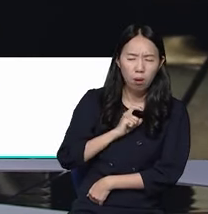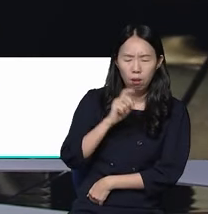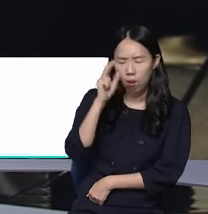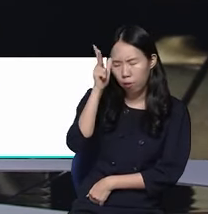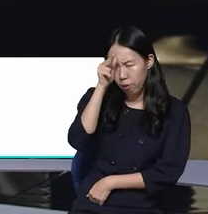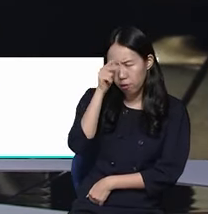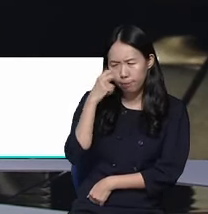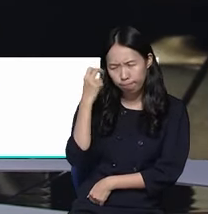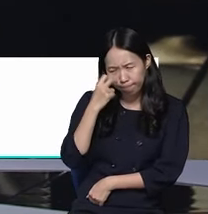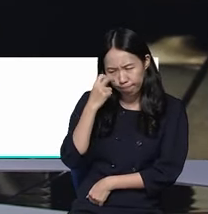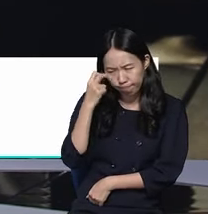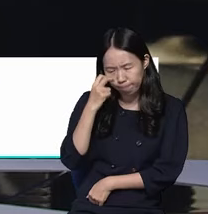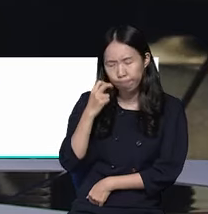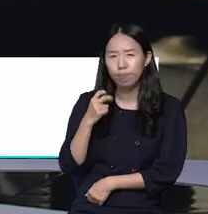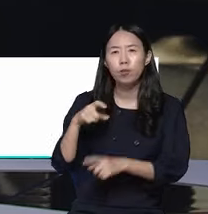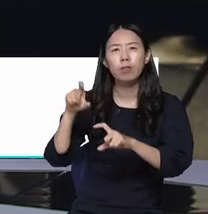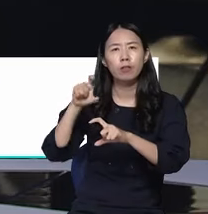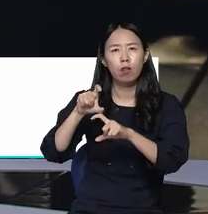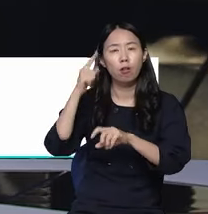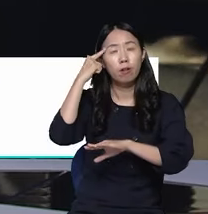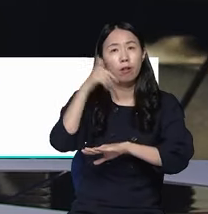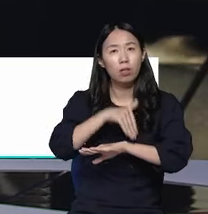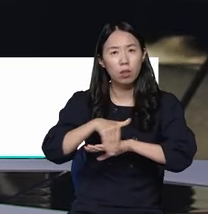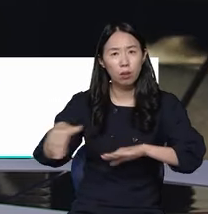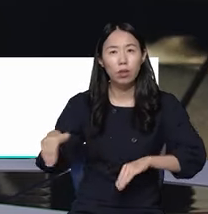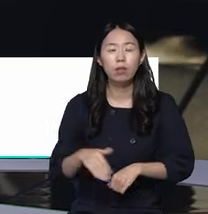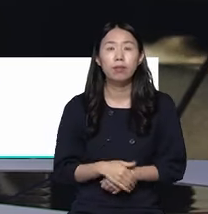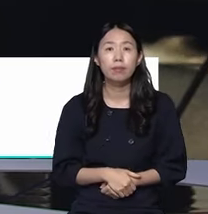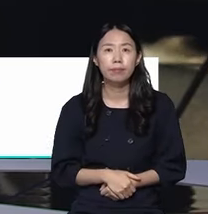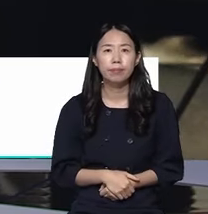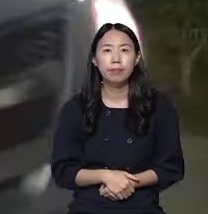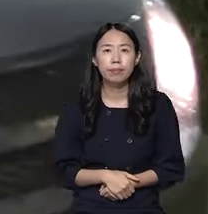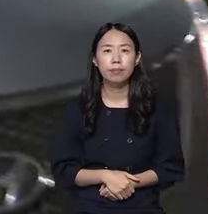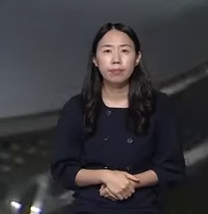확대할 계획입니다. 임경섭 기자의 보도입니다.